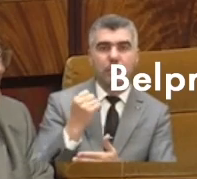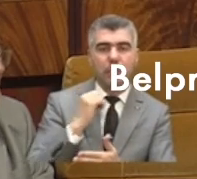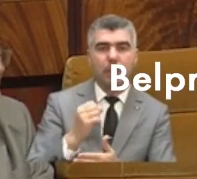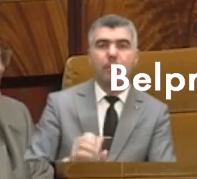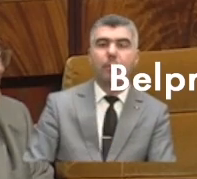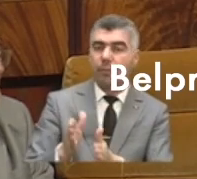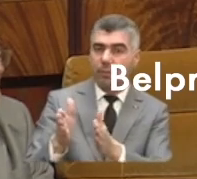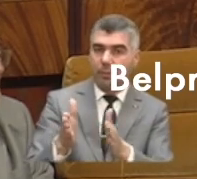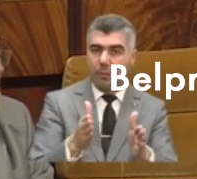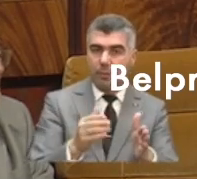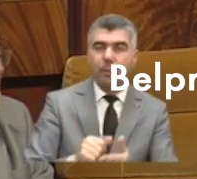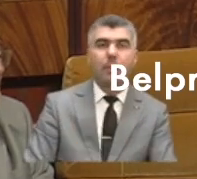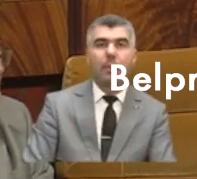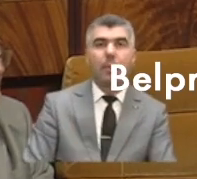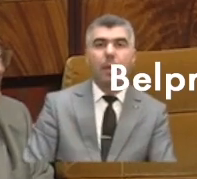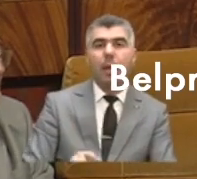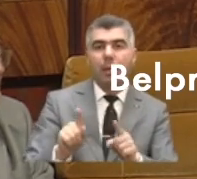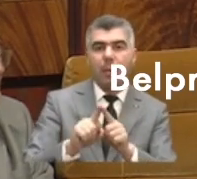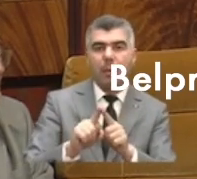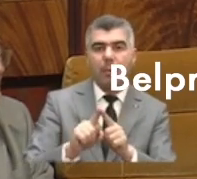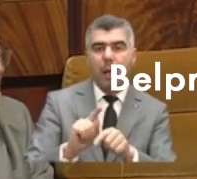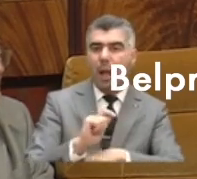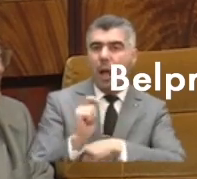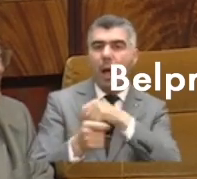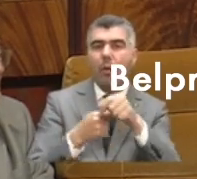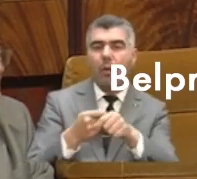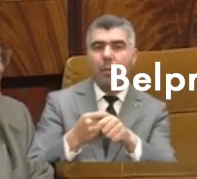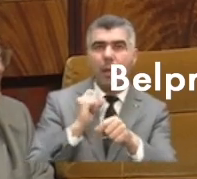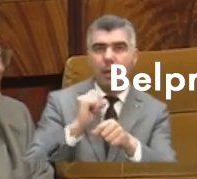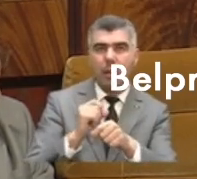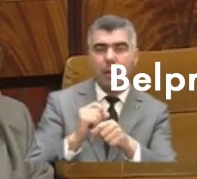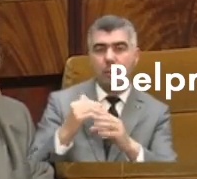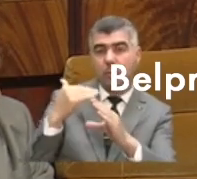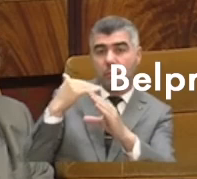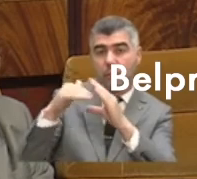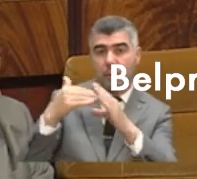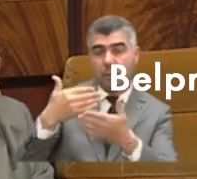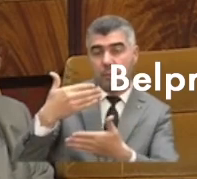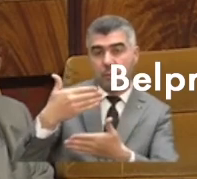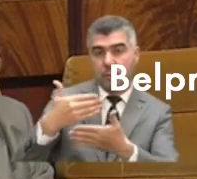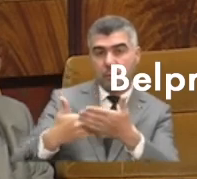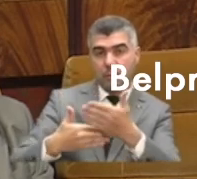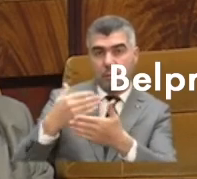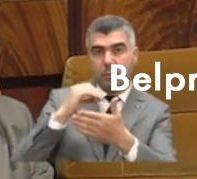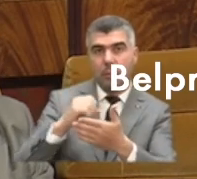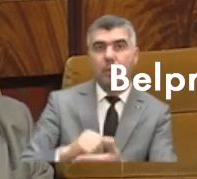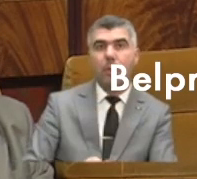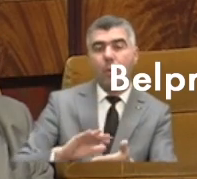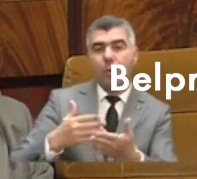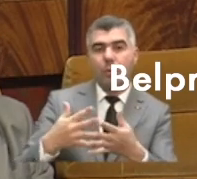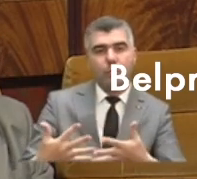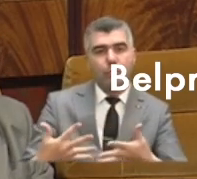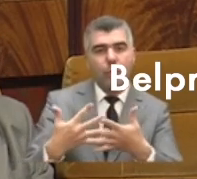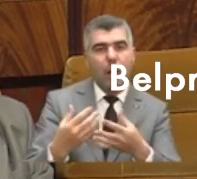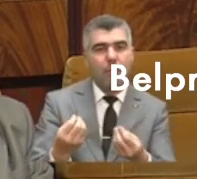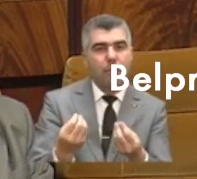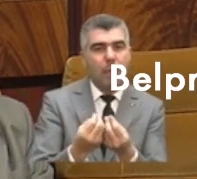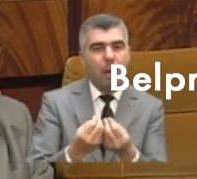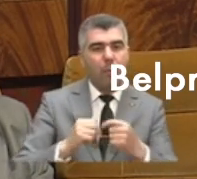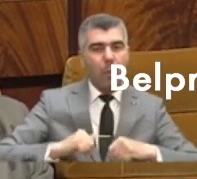جهه. فيما يخص المساطير في العالم القروي، الدوريه التي اصدرتم بشراكه مع السيد